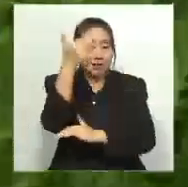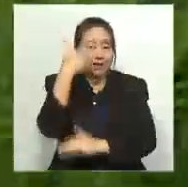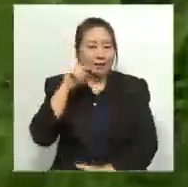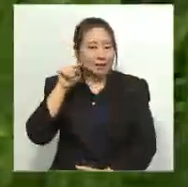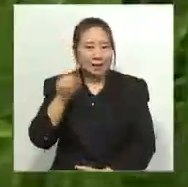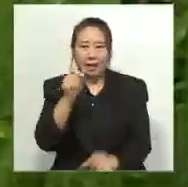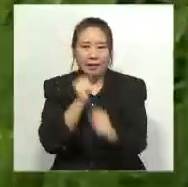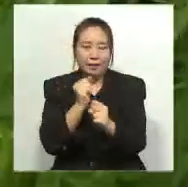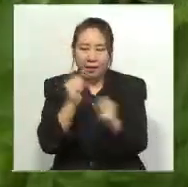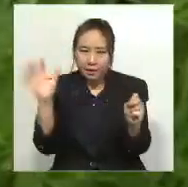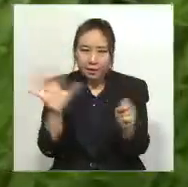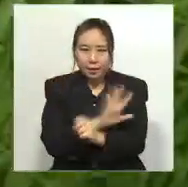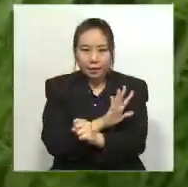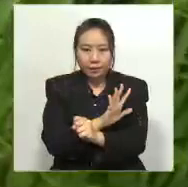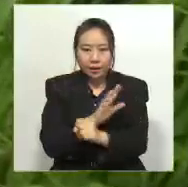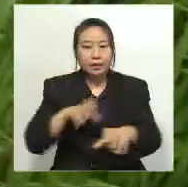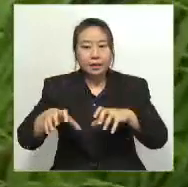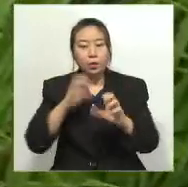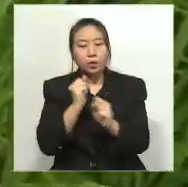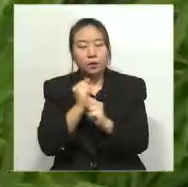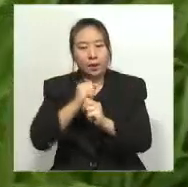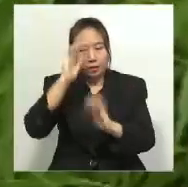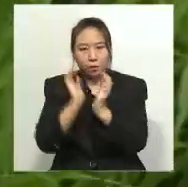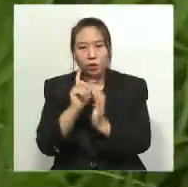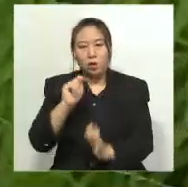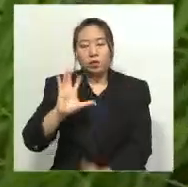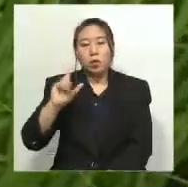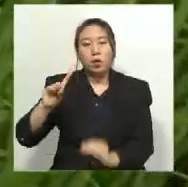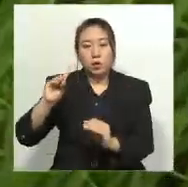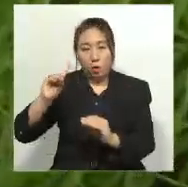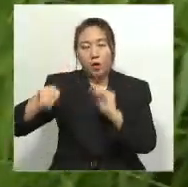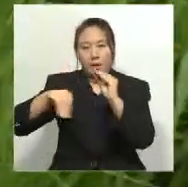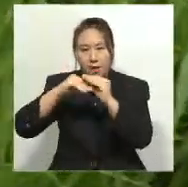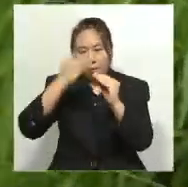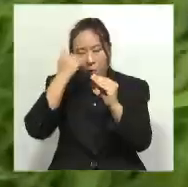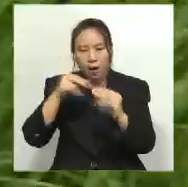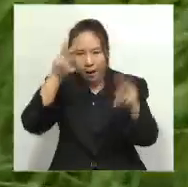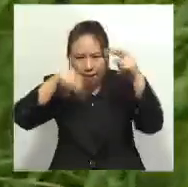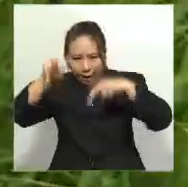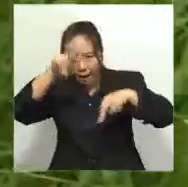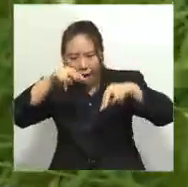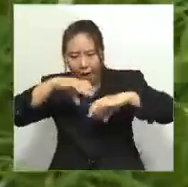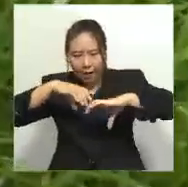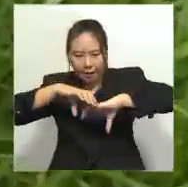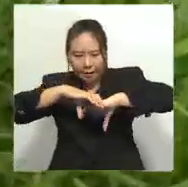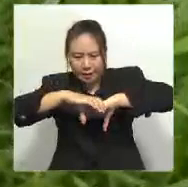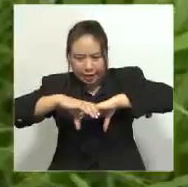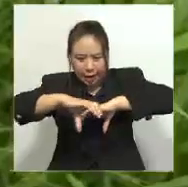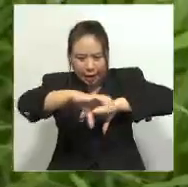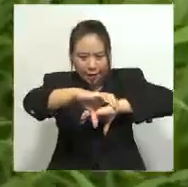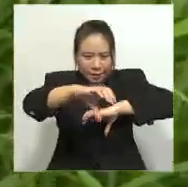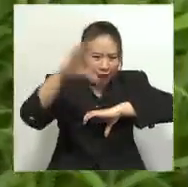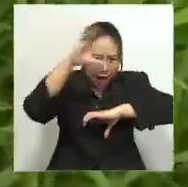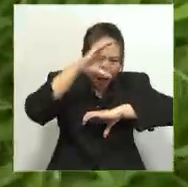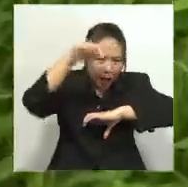ฏิบัติหน้าที่กันอย่างเต็มที่พร้อมให้จัดกำลังตำรวจตชด.เข้ามาเสริมอีกครับเนื่องจากว่าการค้นหาปล่องอากาศดังกล่าวนั้นเป็นทางเลือกที่ส